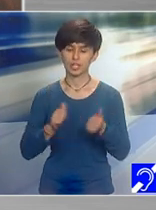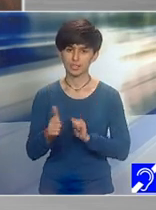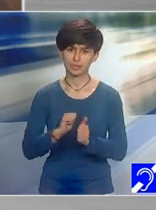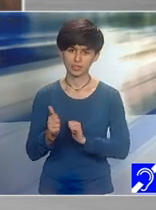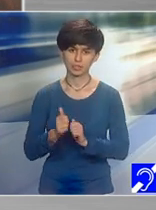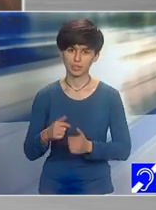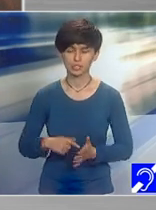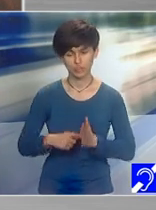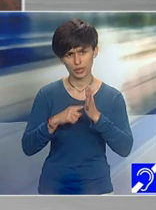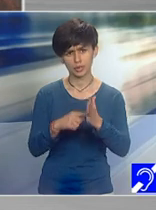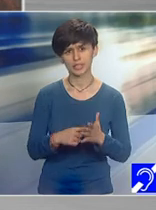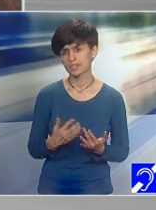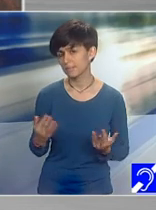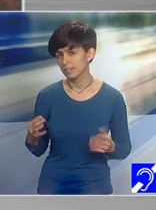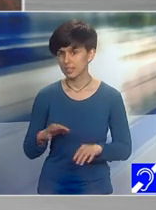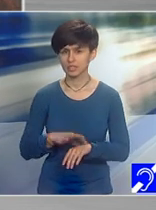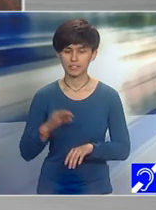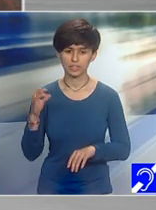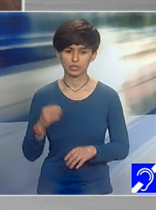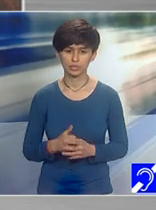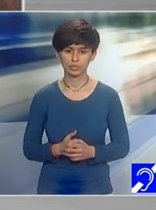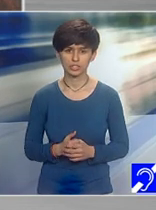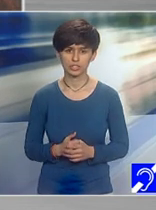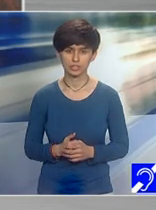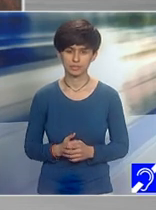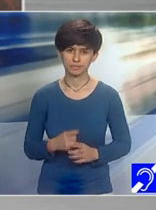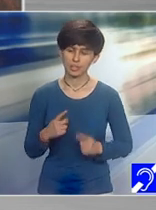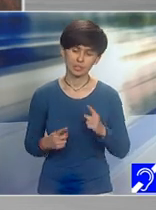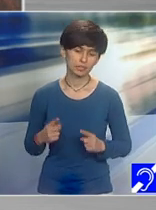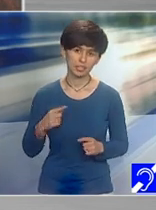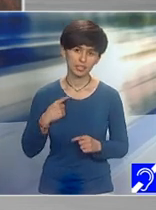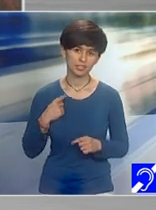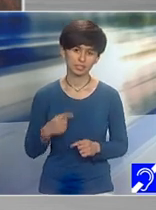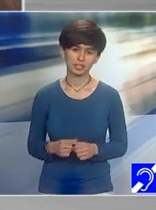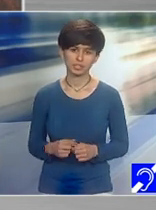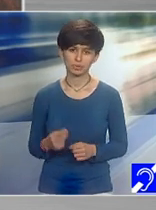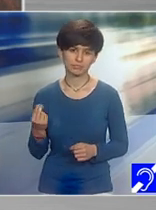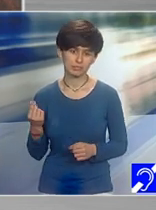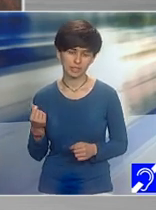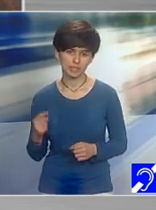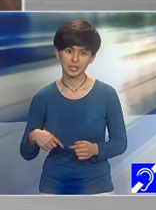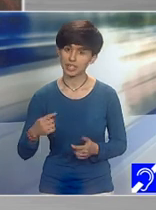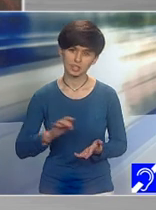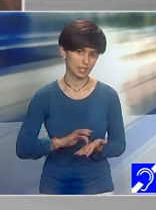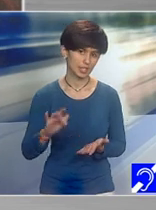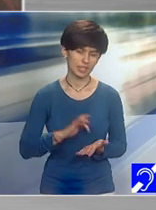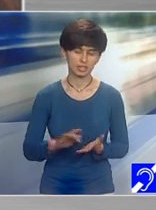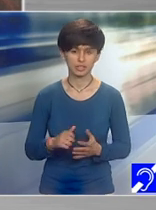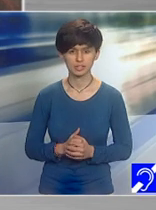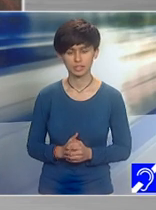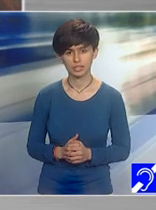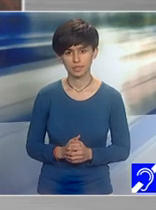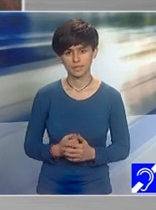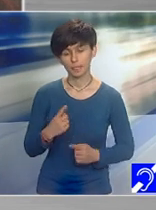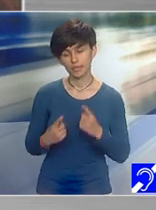soluții, fără bani, unele mai intervin și cu bani. Una dintre ele ar fi școlile de